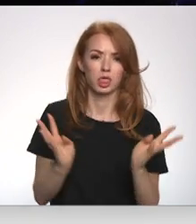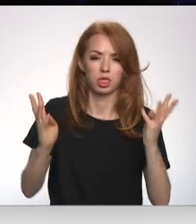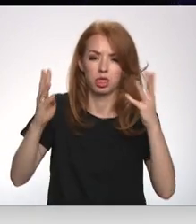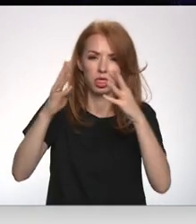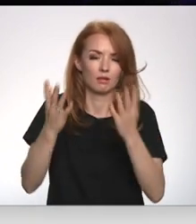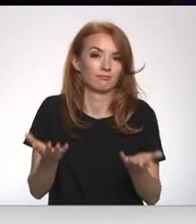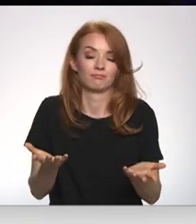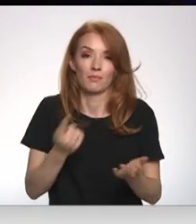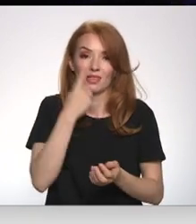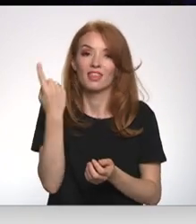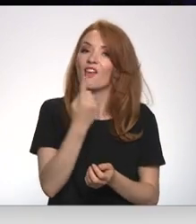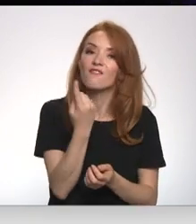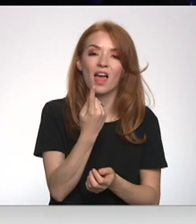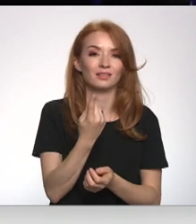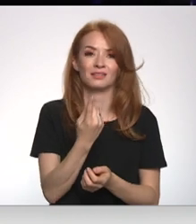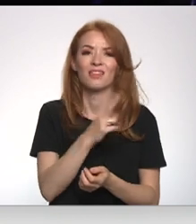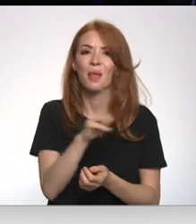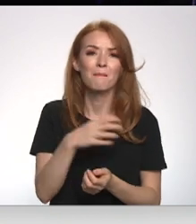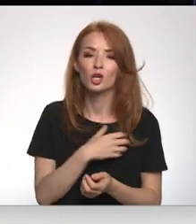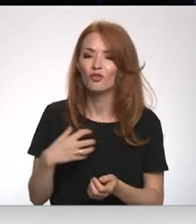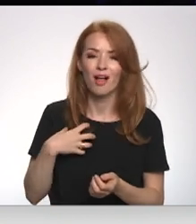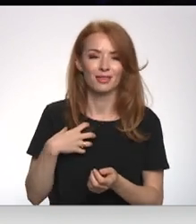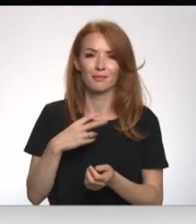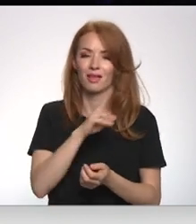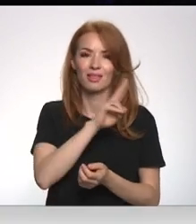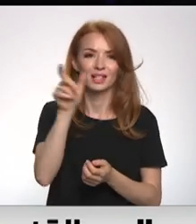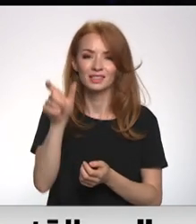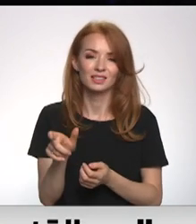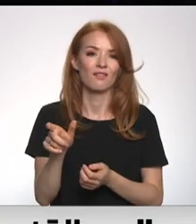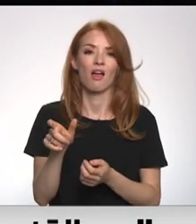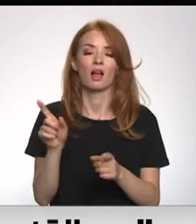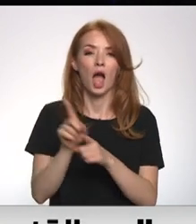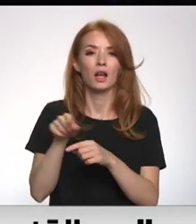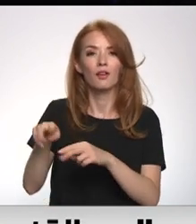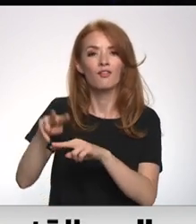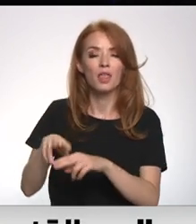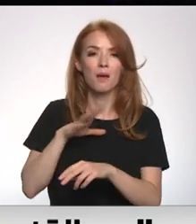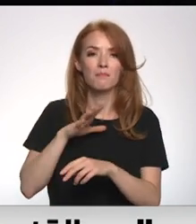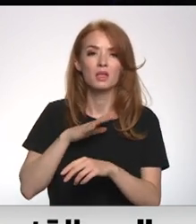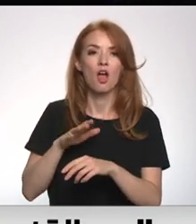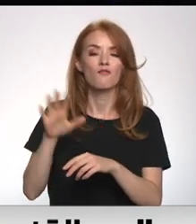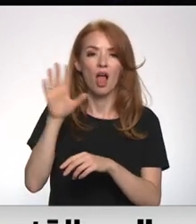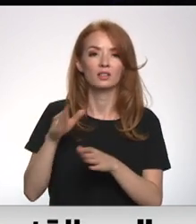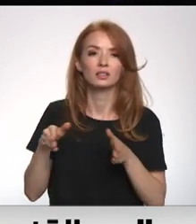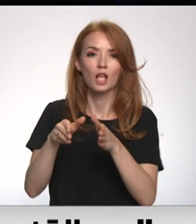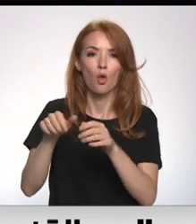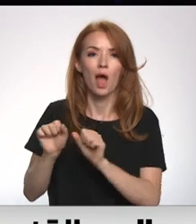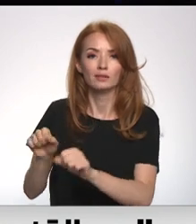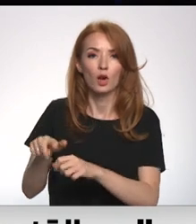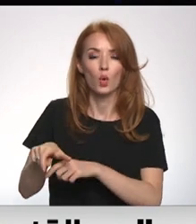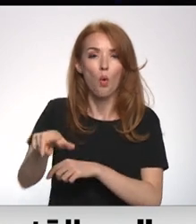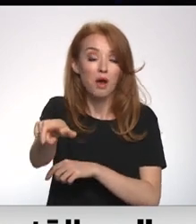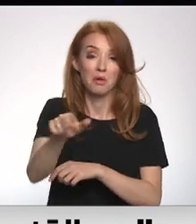neviens pašvaldība par viņu nerūpējās, tāpēc, ka tas bija uz Latvijas valsts ceļa aizsargjos, Latvijas valsts ceļa arī par to nerūpējās.